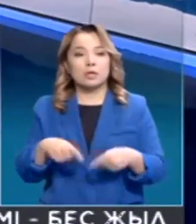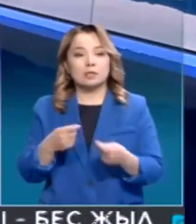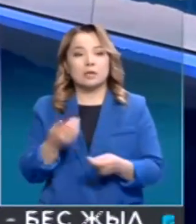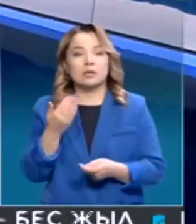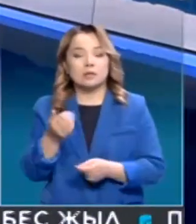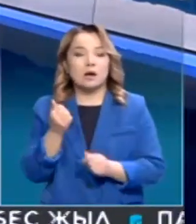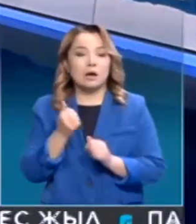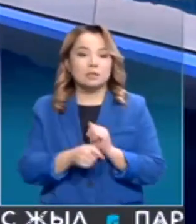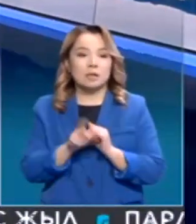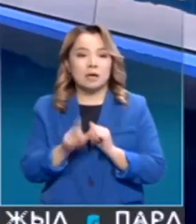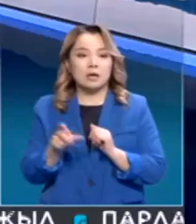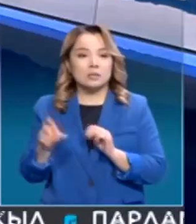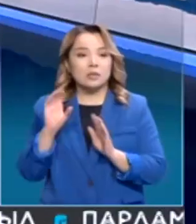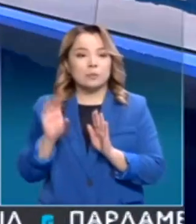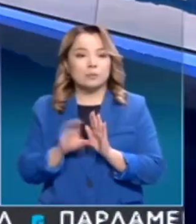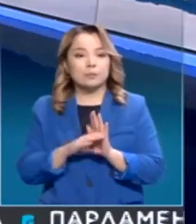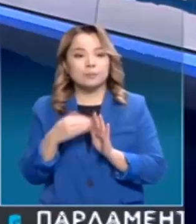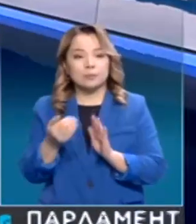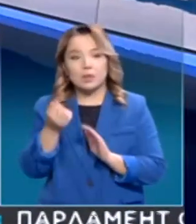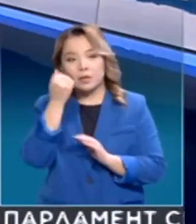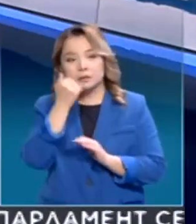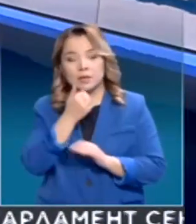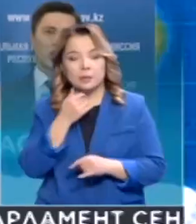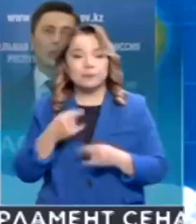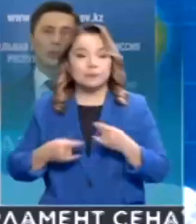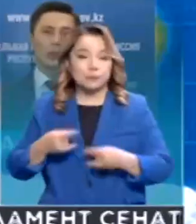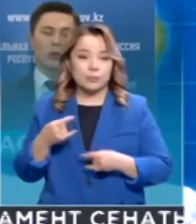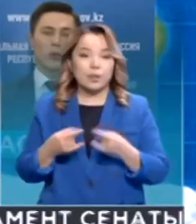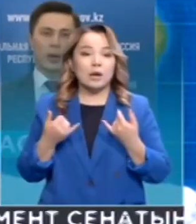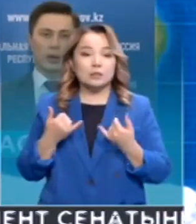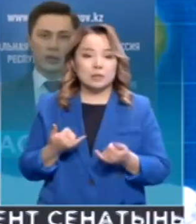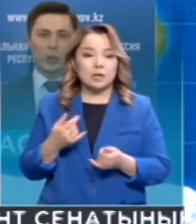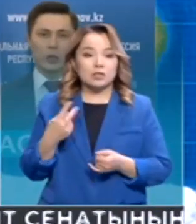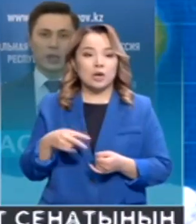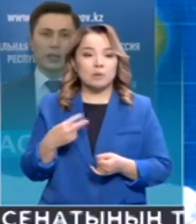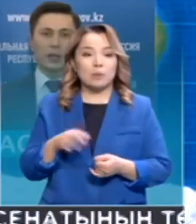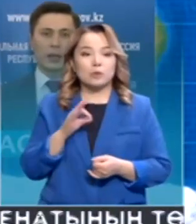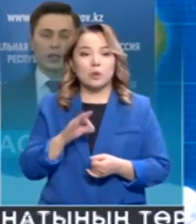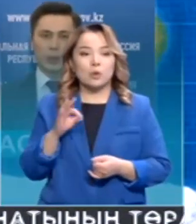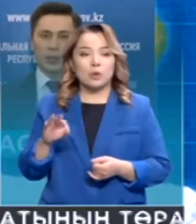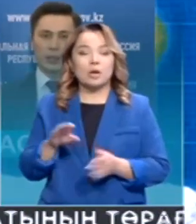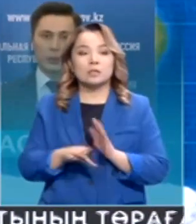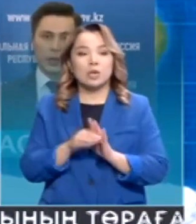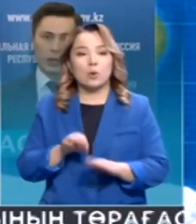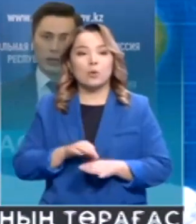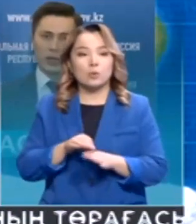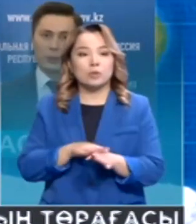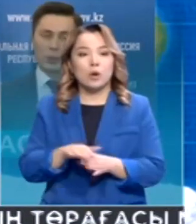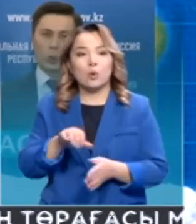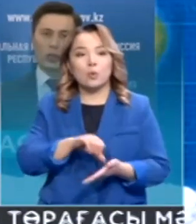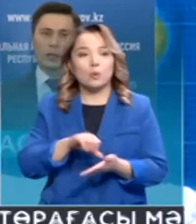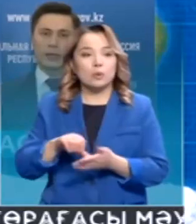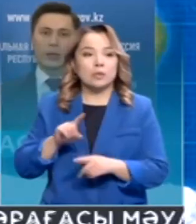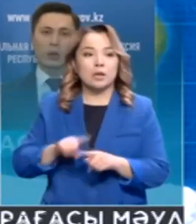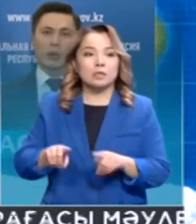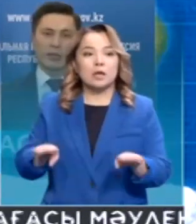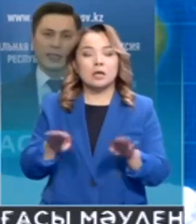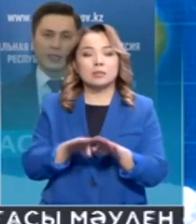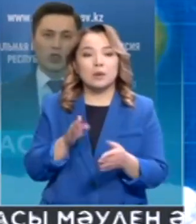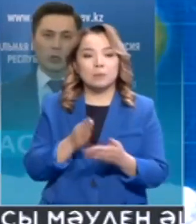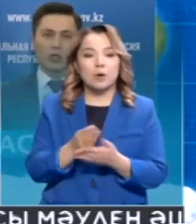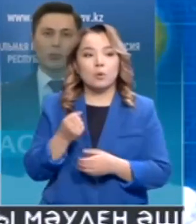берсек. Әріптестер. Рахмет, студия. Сағат 20:00-де барлық сайлау учаскелерінің жабылатыны белгілі. Дегенмен орталық